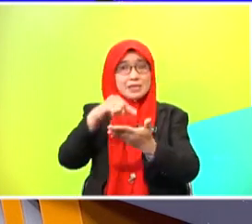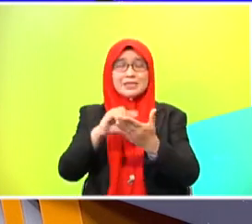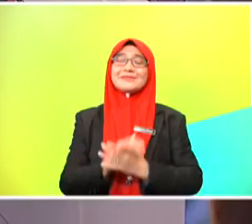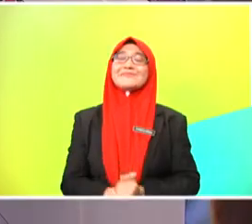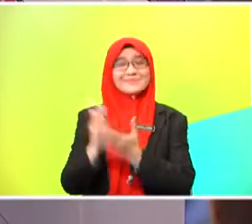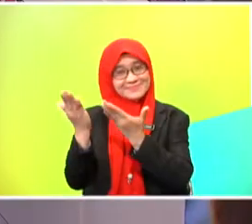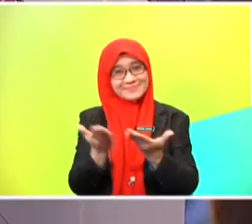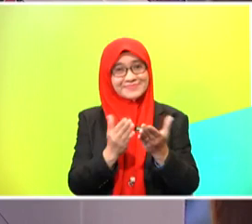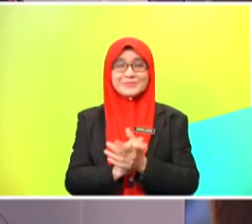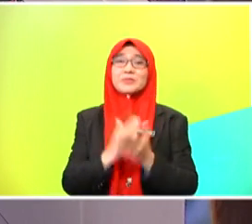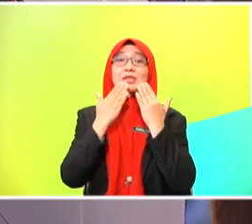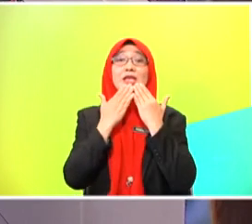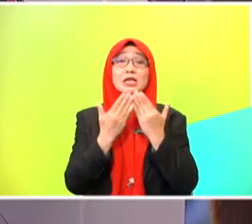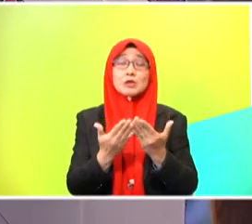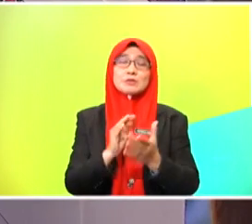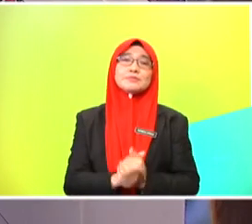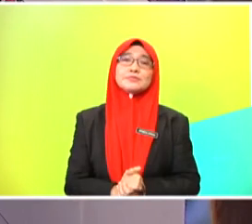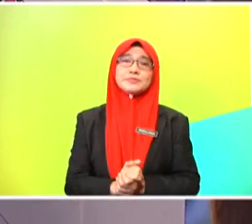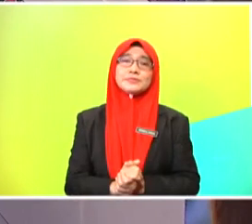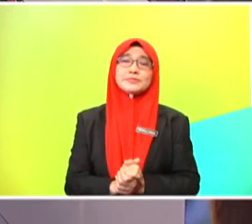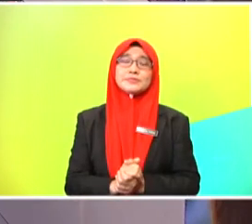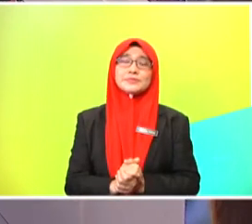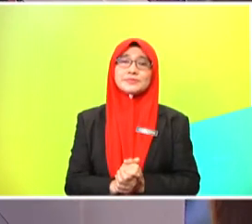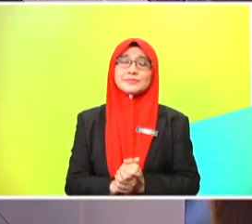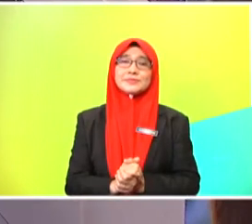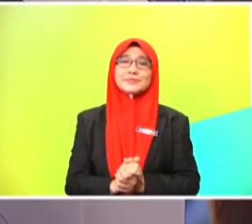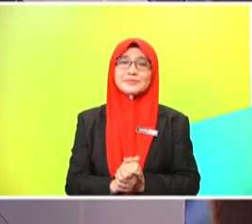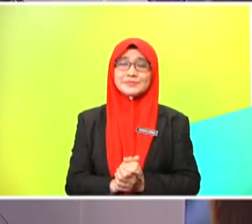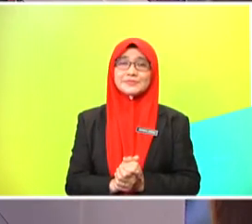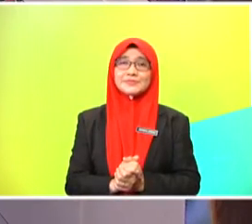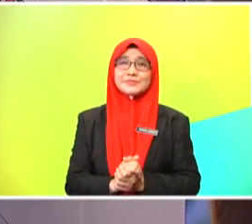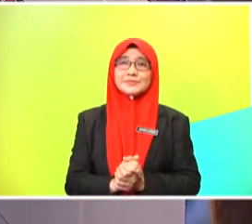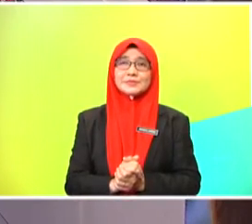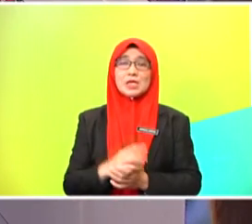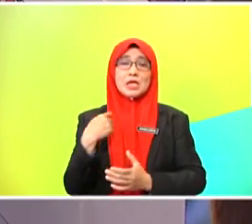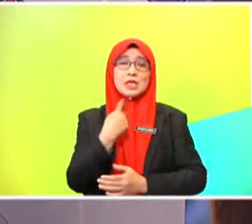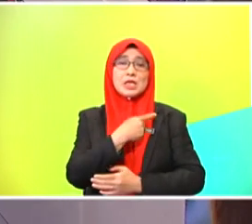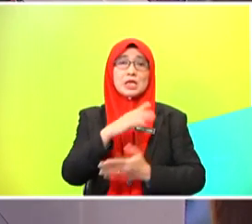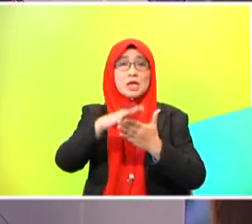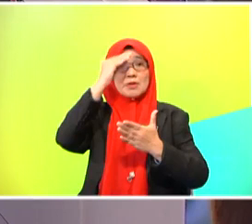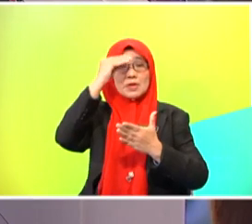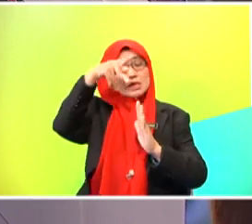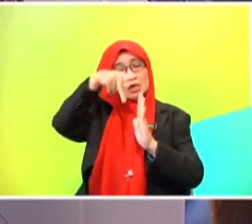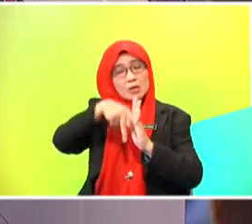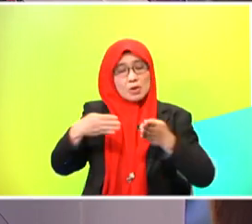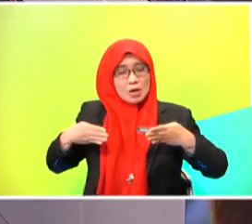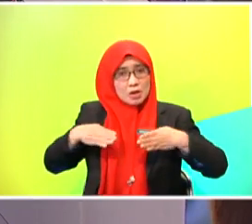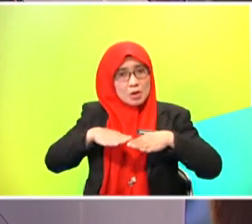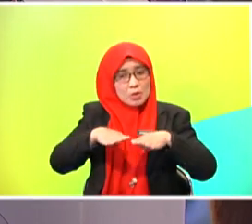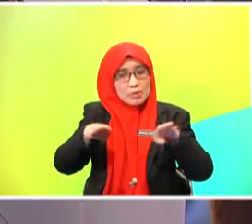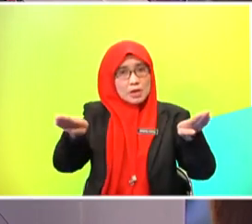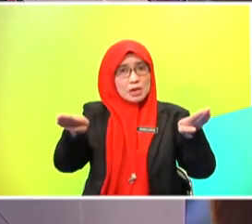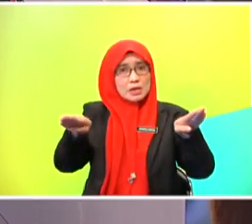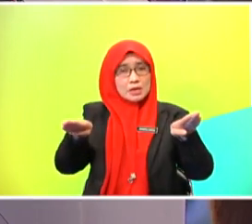Silakan. Baik, terima kasih, Ria. Jadi, seperti yang Ria dah cakap lebih awal tadi, kita akan belajar tajuk pembiakan haiwan untuk